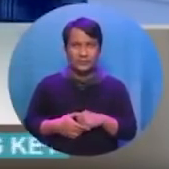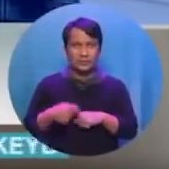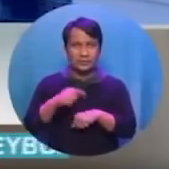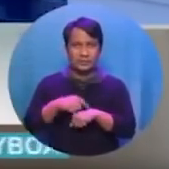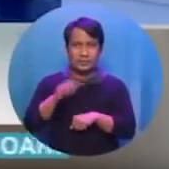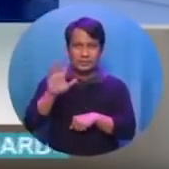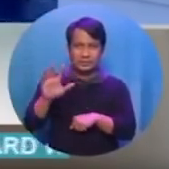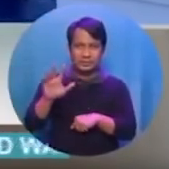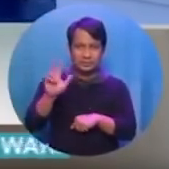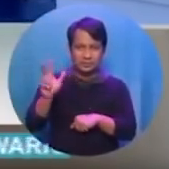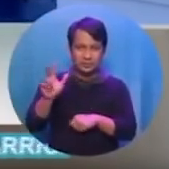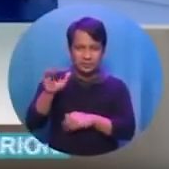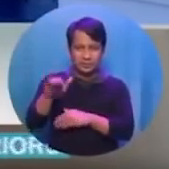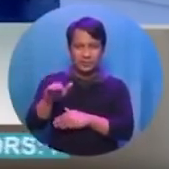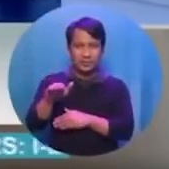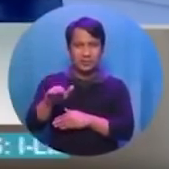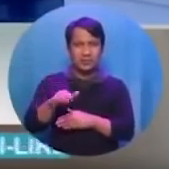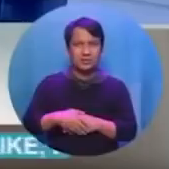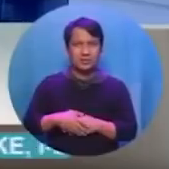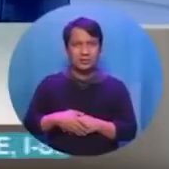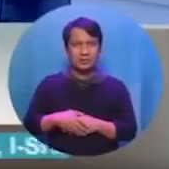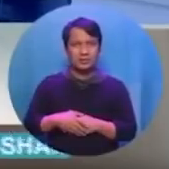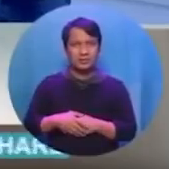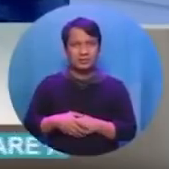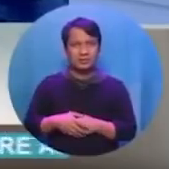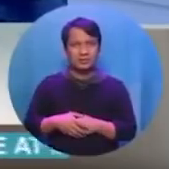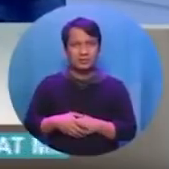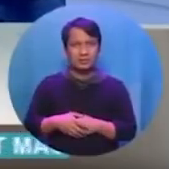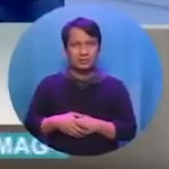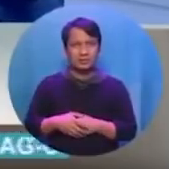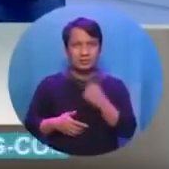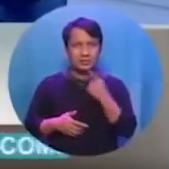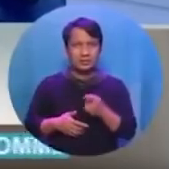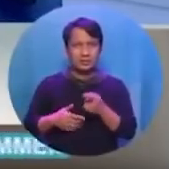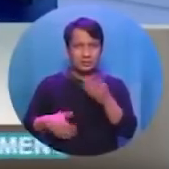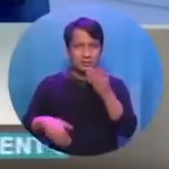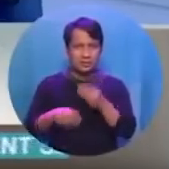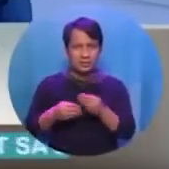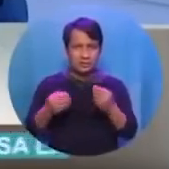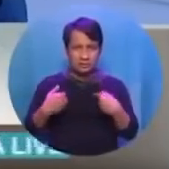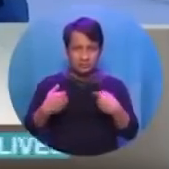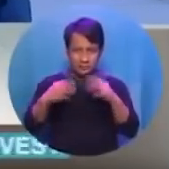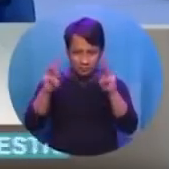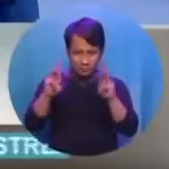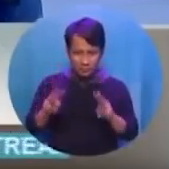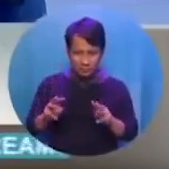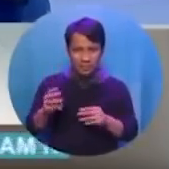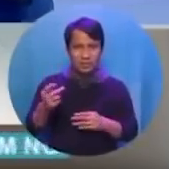5:30 po ng hapon, sir. 5:30 ng hapon. Okay. Opo. Kumusta po yung weather dyan?